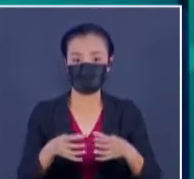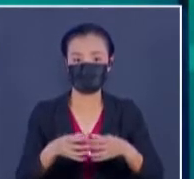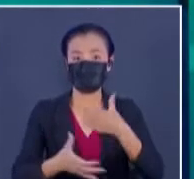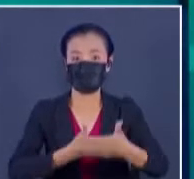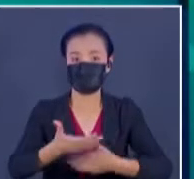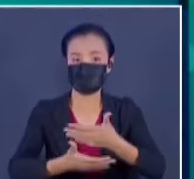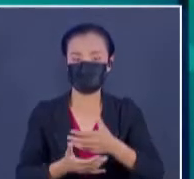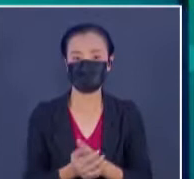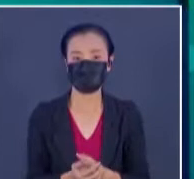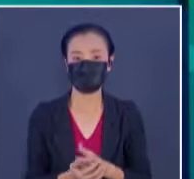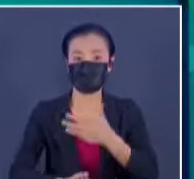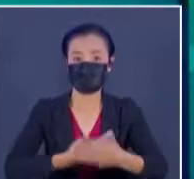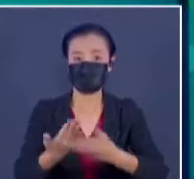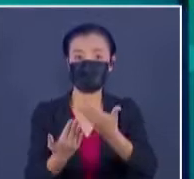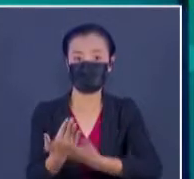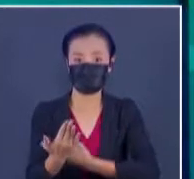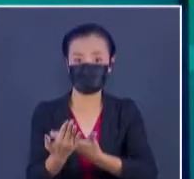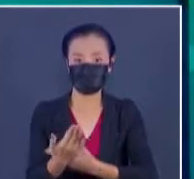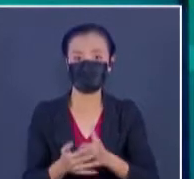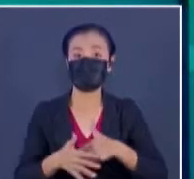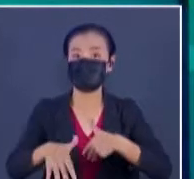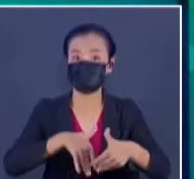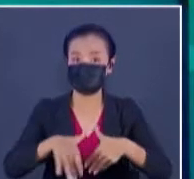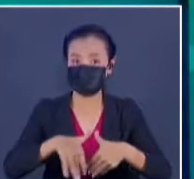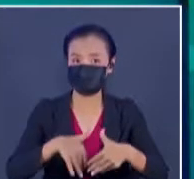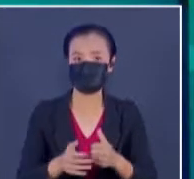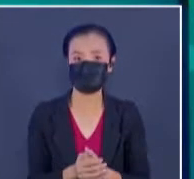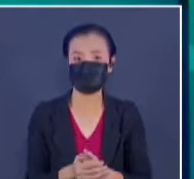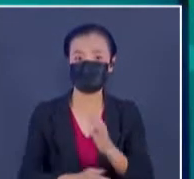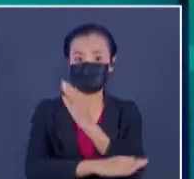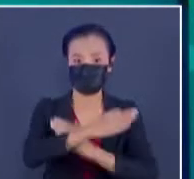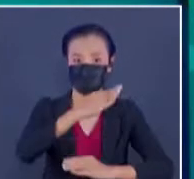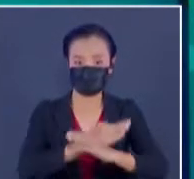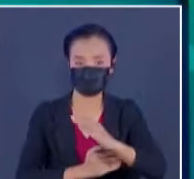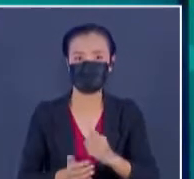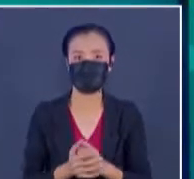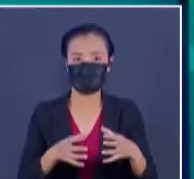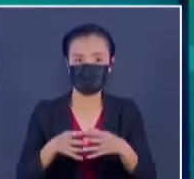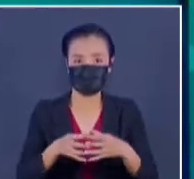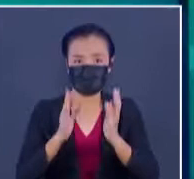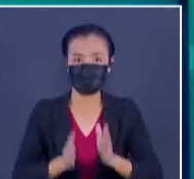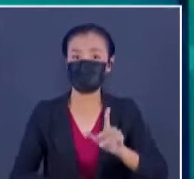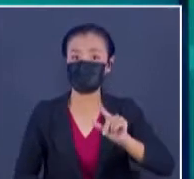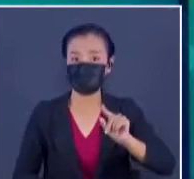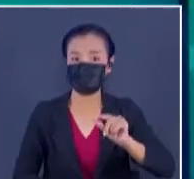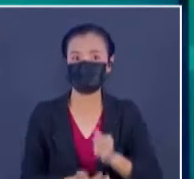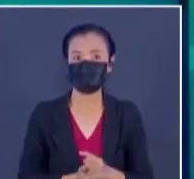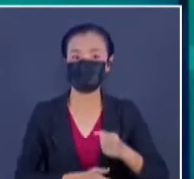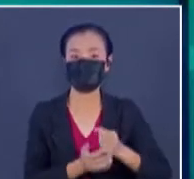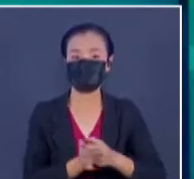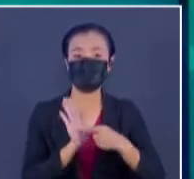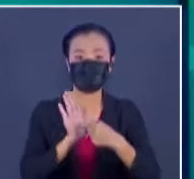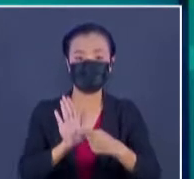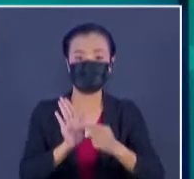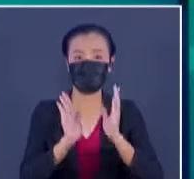าเป็นผู้ค้าลอตเตอรี่มีทั้งประชาชนทั่วไปมีทั้งคนพิการครับรวมตัวกันกว่า20คนมาร้องต่อเจ้าหน้าที่เพรา